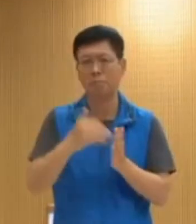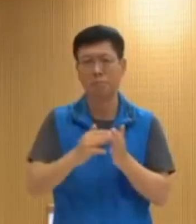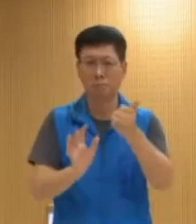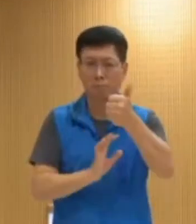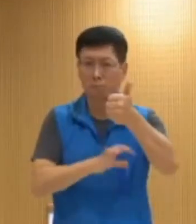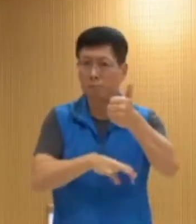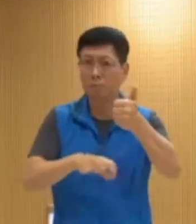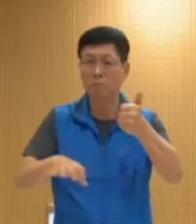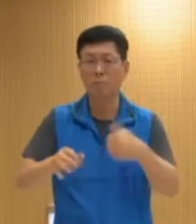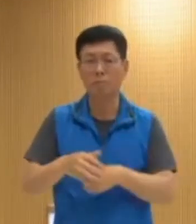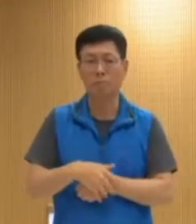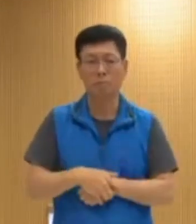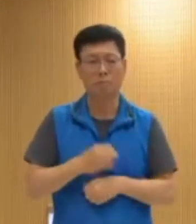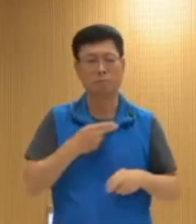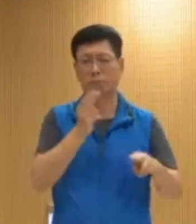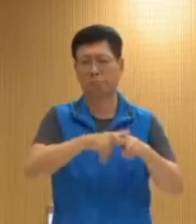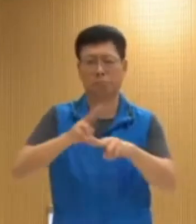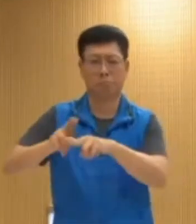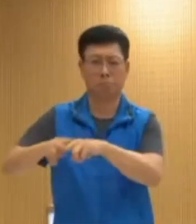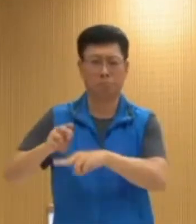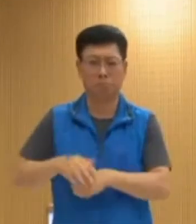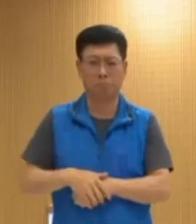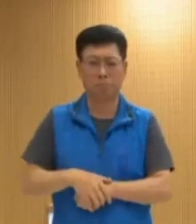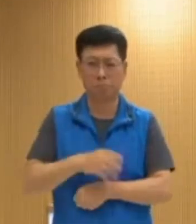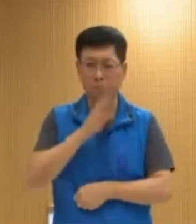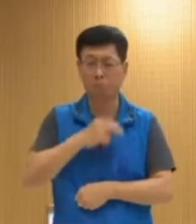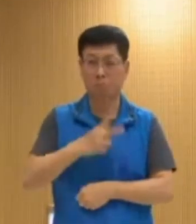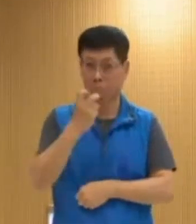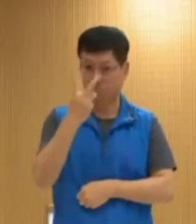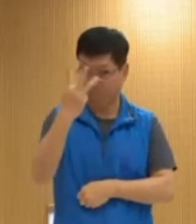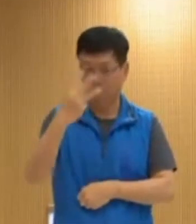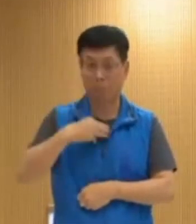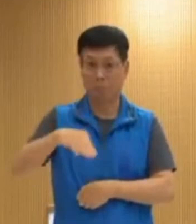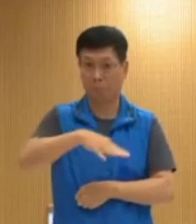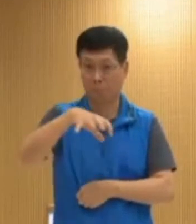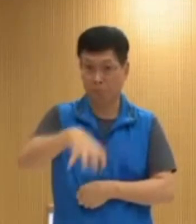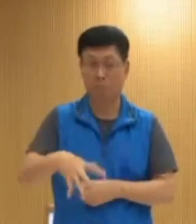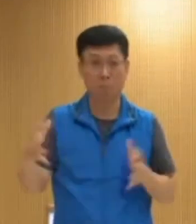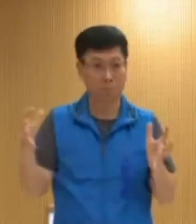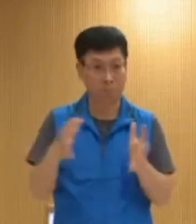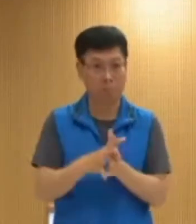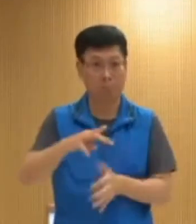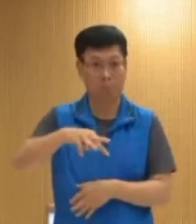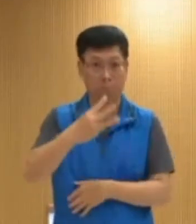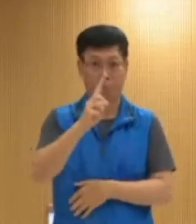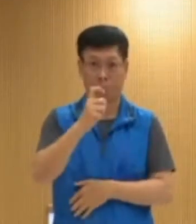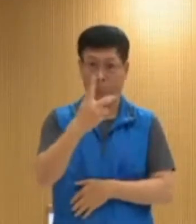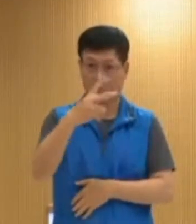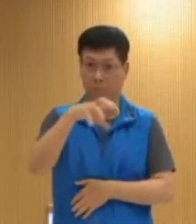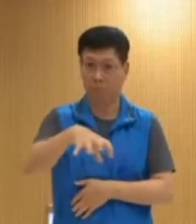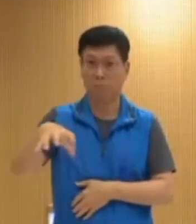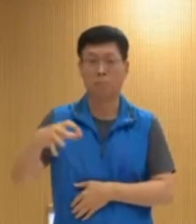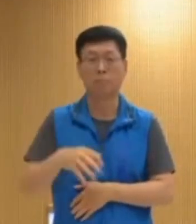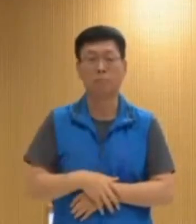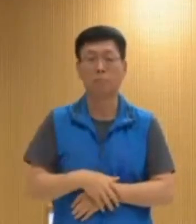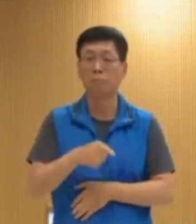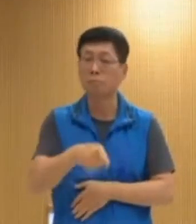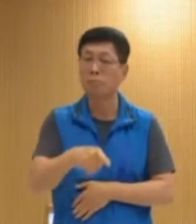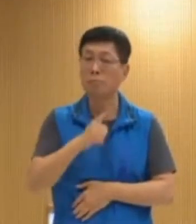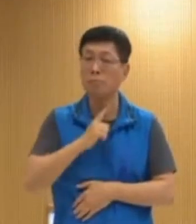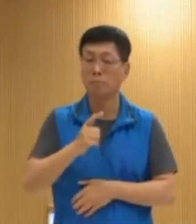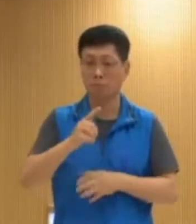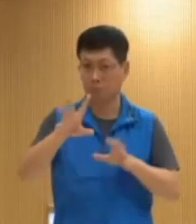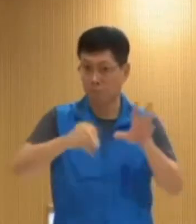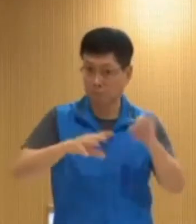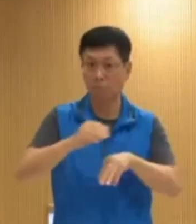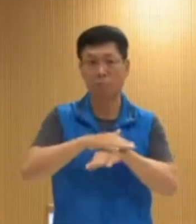们再度关闭23列的场馆，总计关闭了317处。这些资讯我